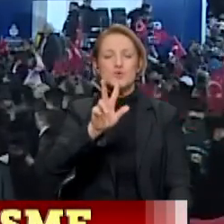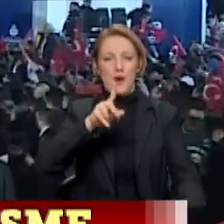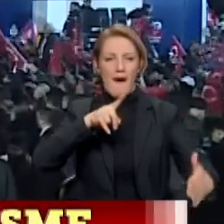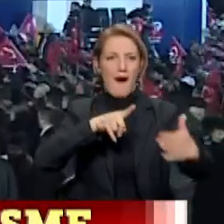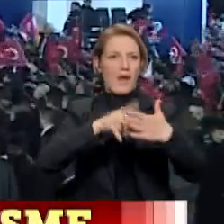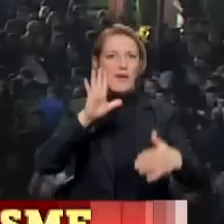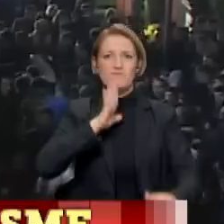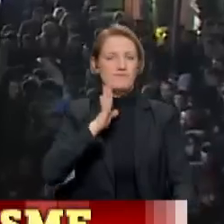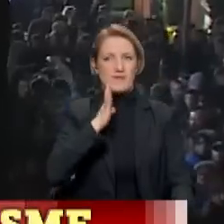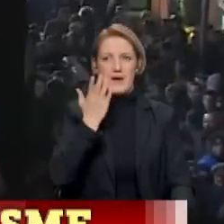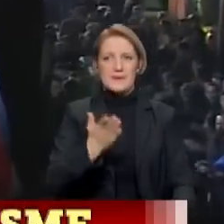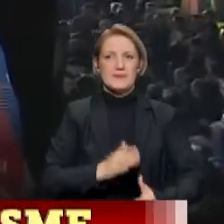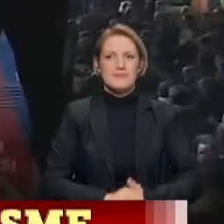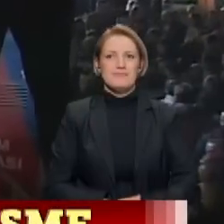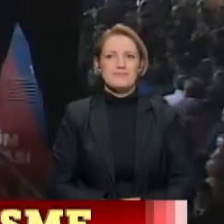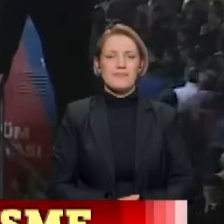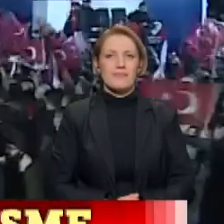var.